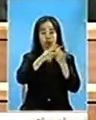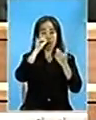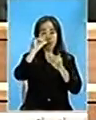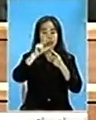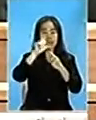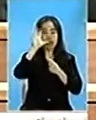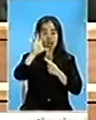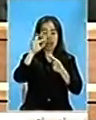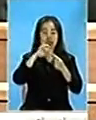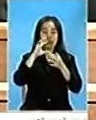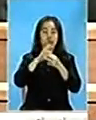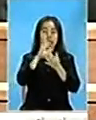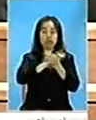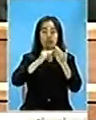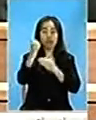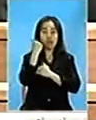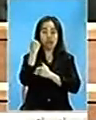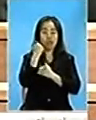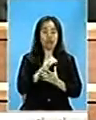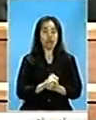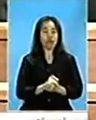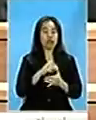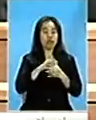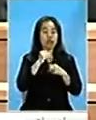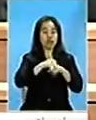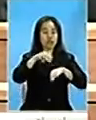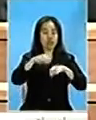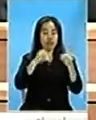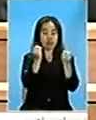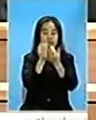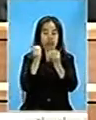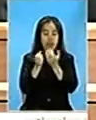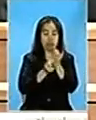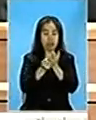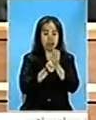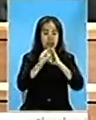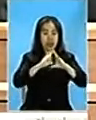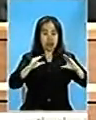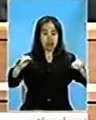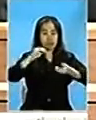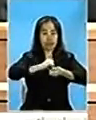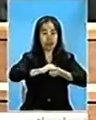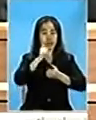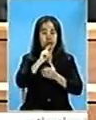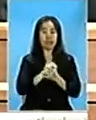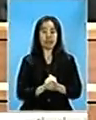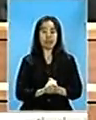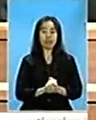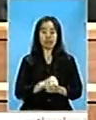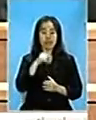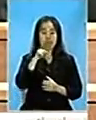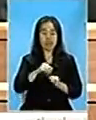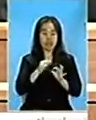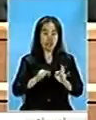งเรื่องการจัดการความขัดแย้งและการสร้างความสมานฉันท์อันนี้แหละครับ